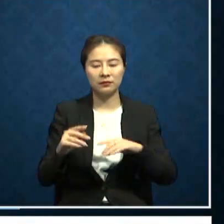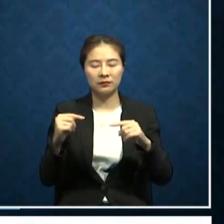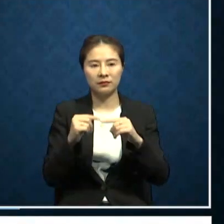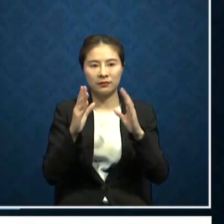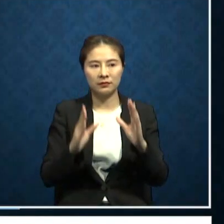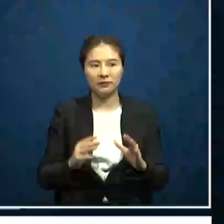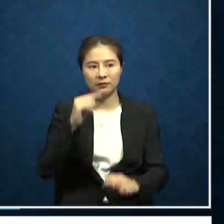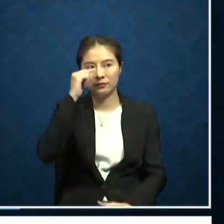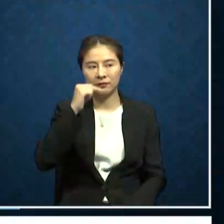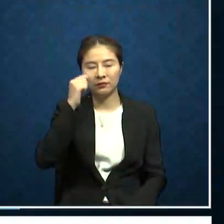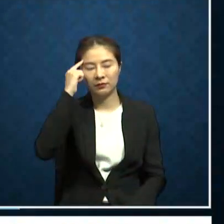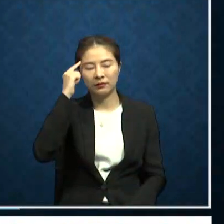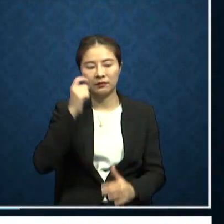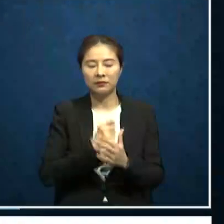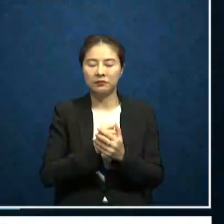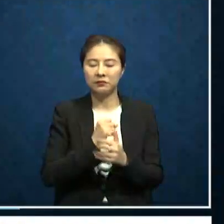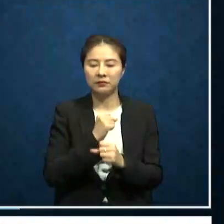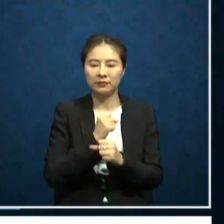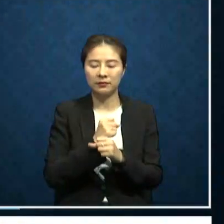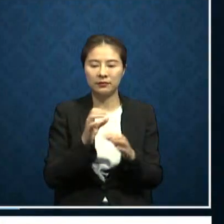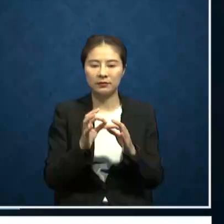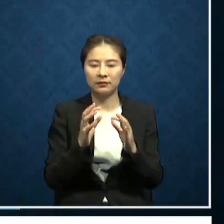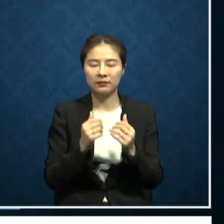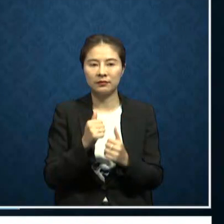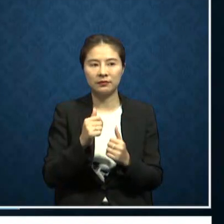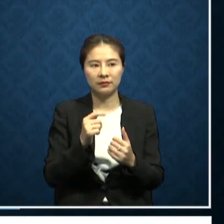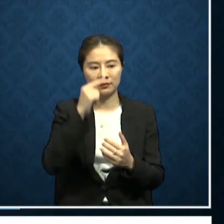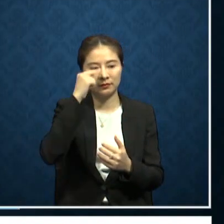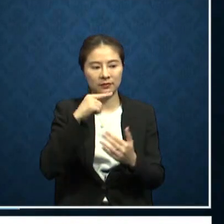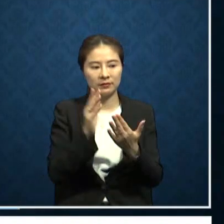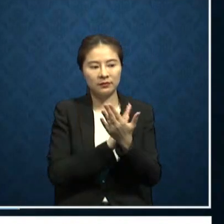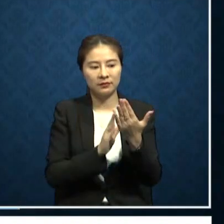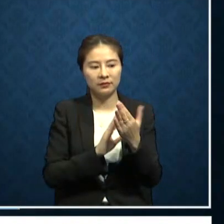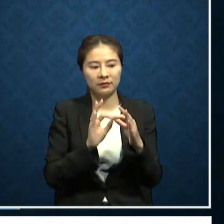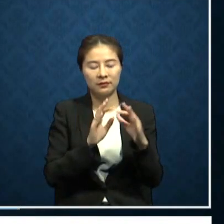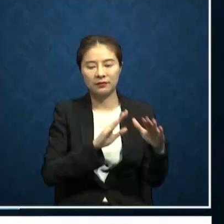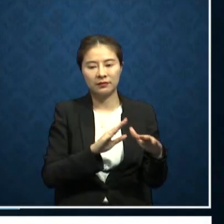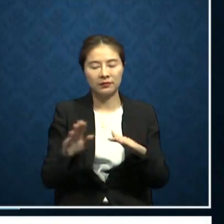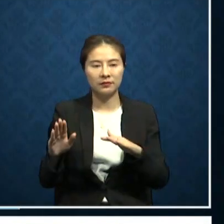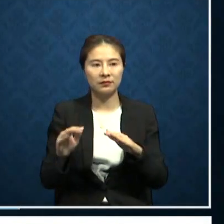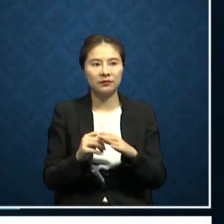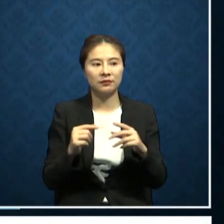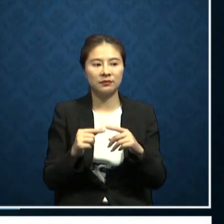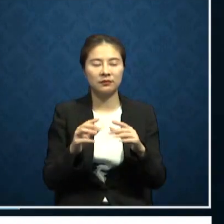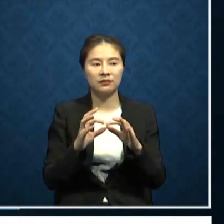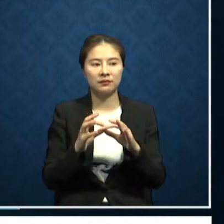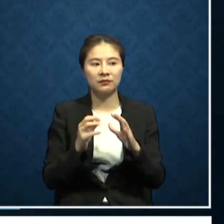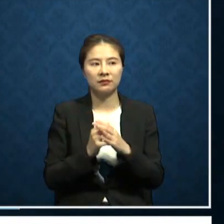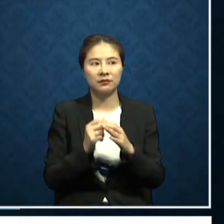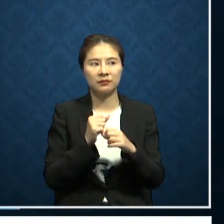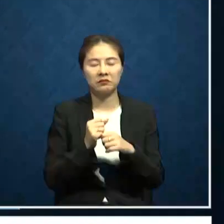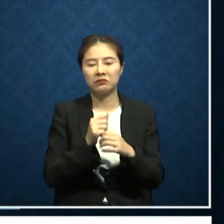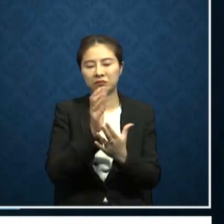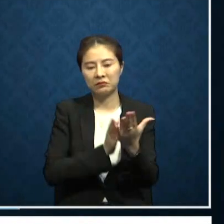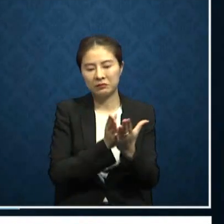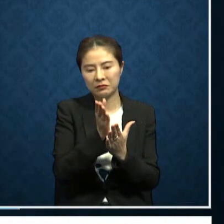บริโภคที่รู้เท่าทาและมีความยึดมั่นในค่าความนิยมความเป็นไทยค่ะมีการเตรียมความพร้อมในเชิงธุรกิจนะคะทั้งธุรกิจสร้างสรรค์ 15